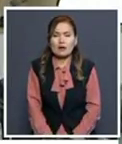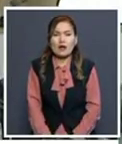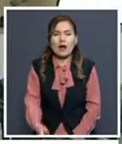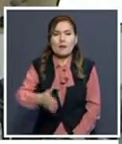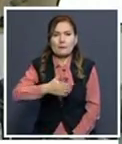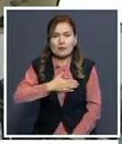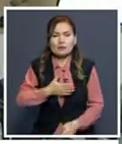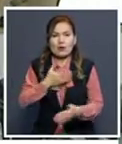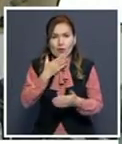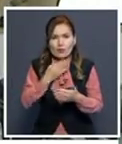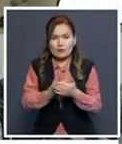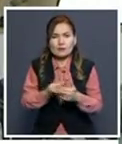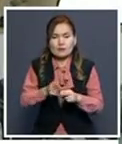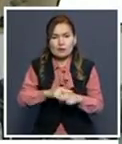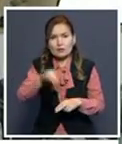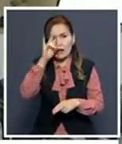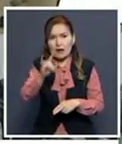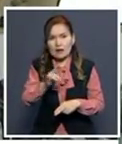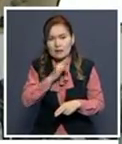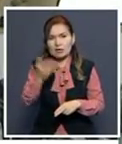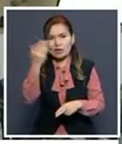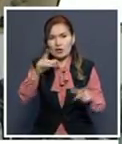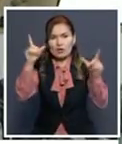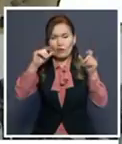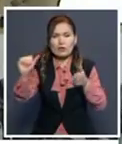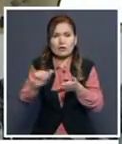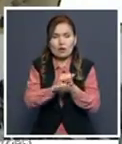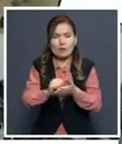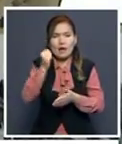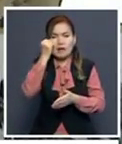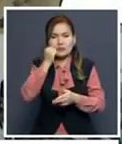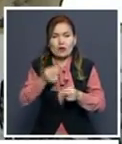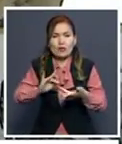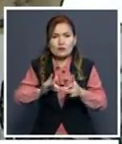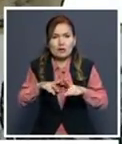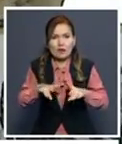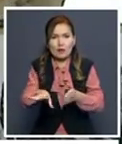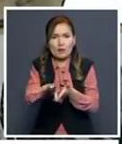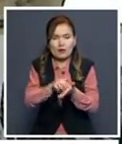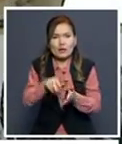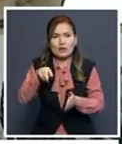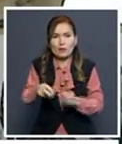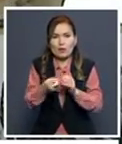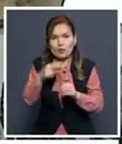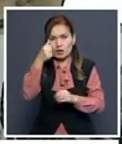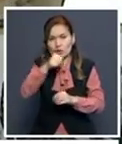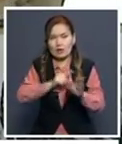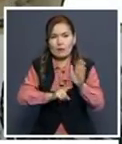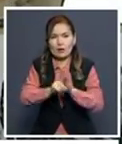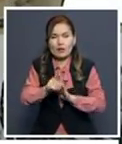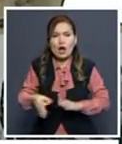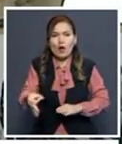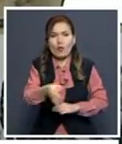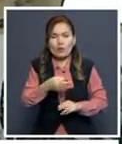90%-ға дейін цифрлы түрге осы уақытқа ауыстырғанбыз. Біз 2012 жылдан бері жұмыс істеп келе жатырмыз цифрландыру жүйесінде. Қазіргі таңда біз енді мына